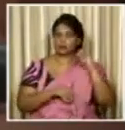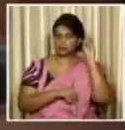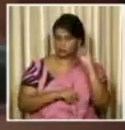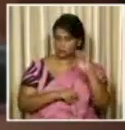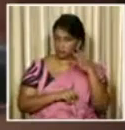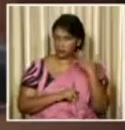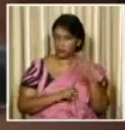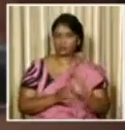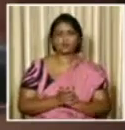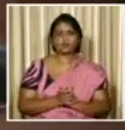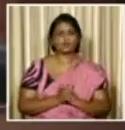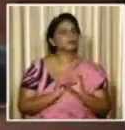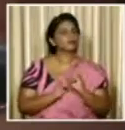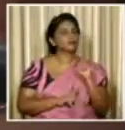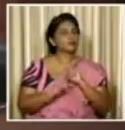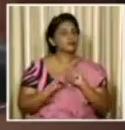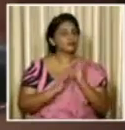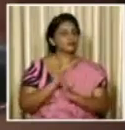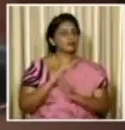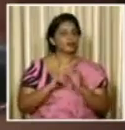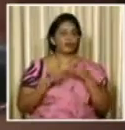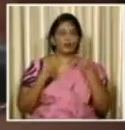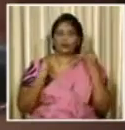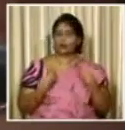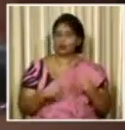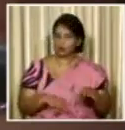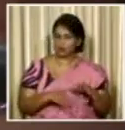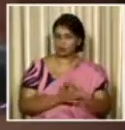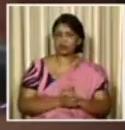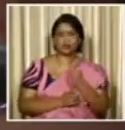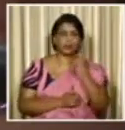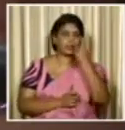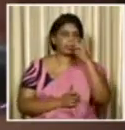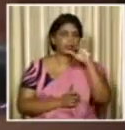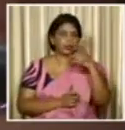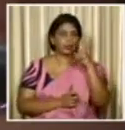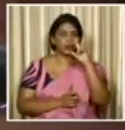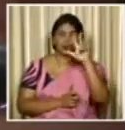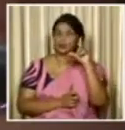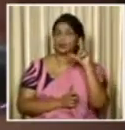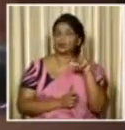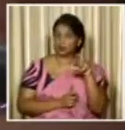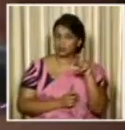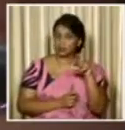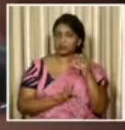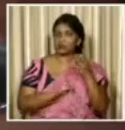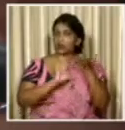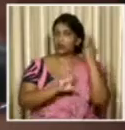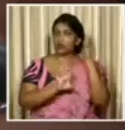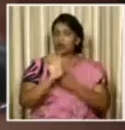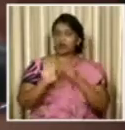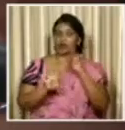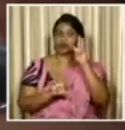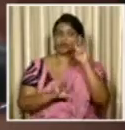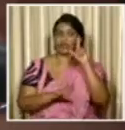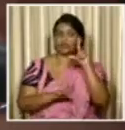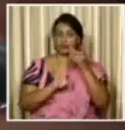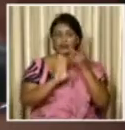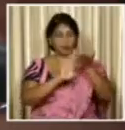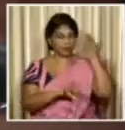කරලා පාර්ලිමේන්තුවේ මන්ත්‍රී දුරේ අහිමි වුණා. 1987 දී මීට අවුරුදු 37කට විතර